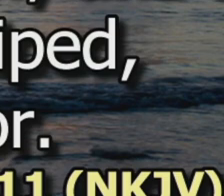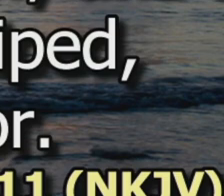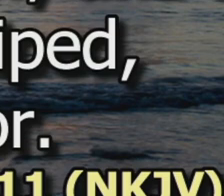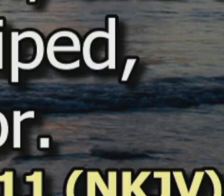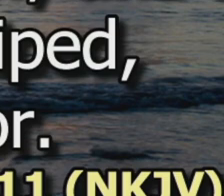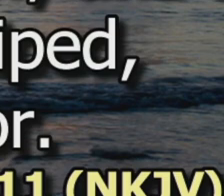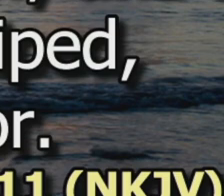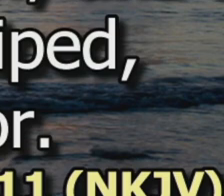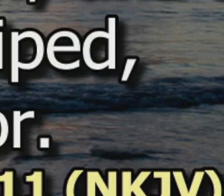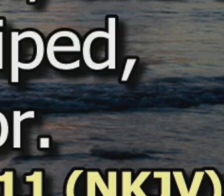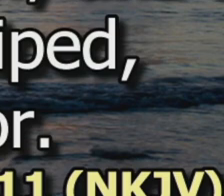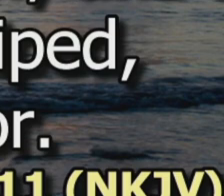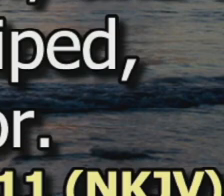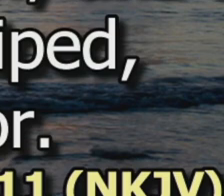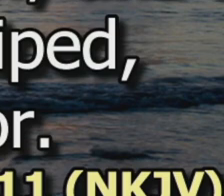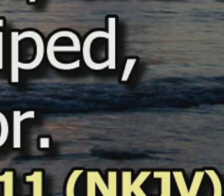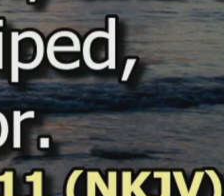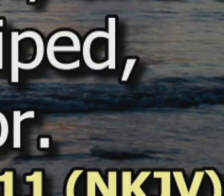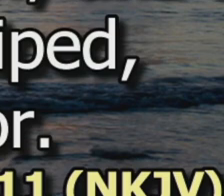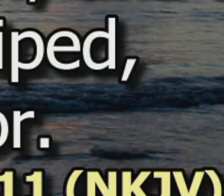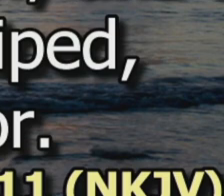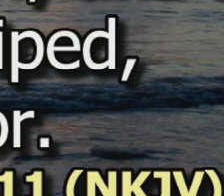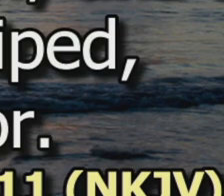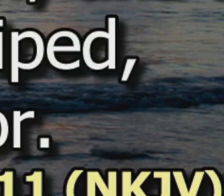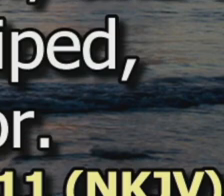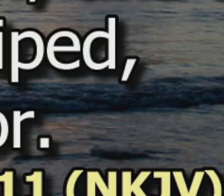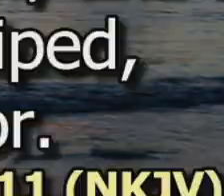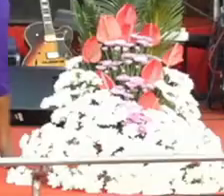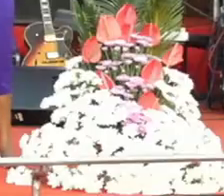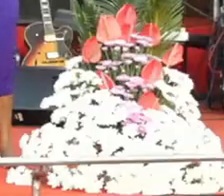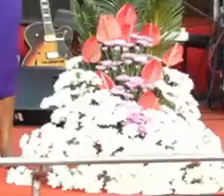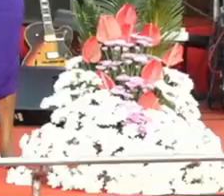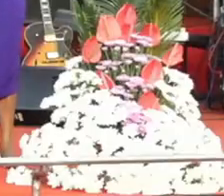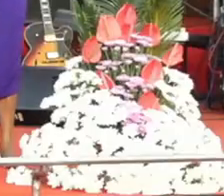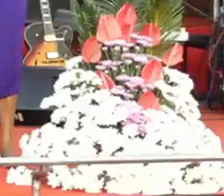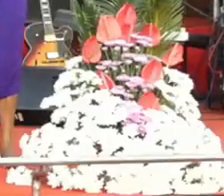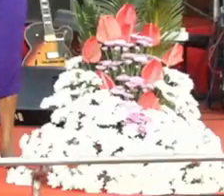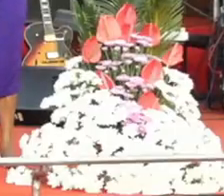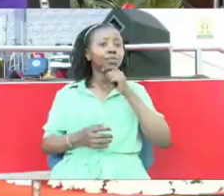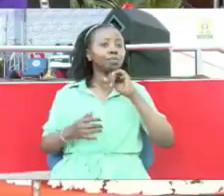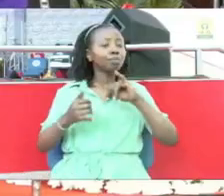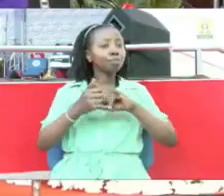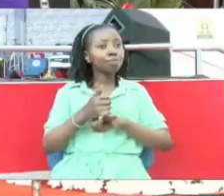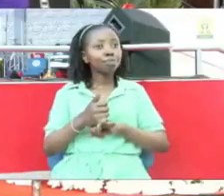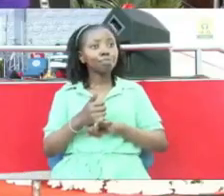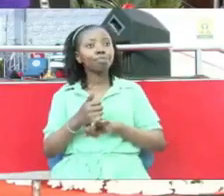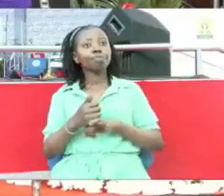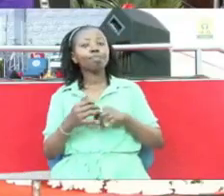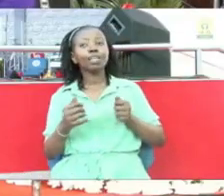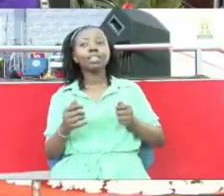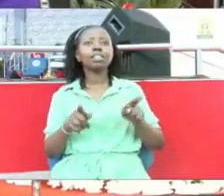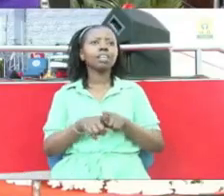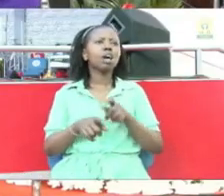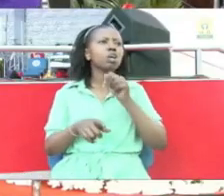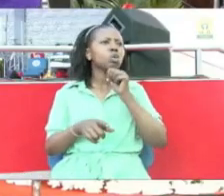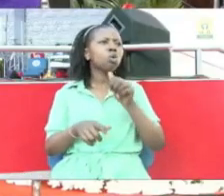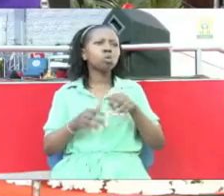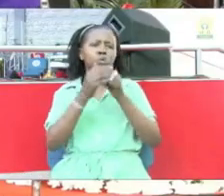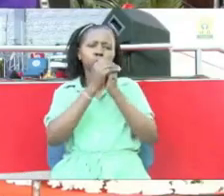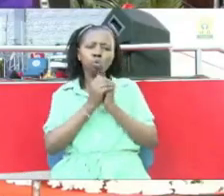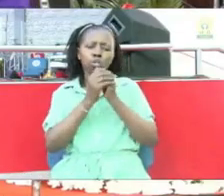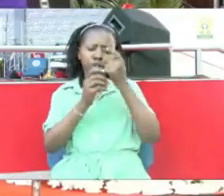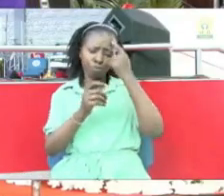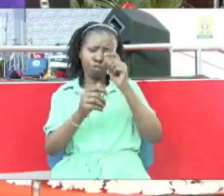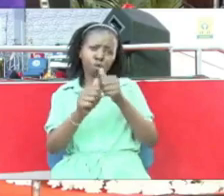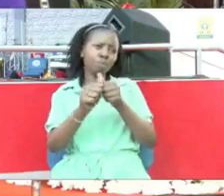hema ndio akaweze kuabudu Bwana wakiwa bali kidogo. My brother, my sister, do not worship from afar.